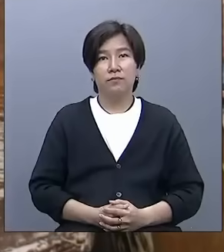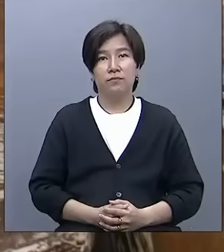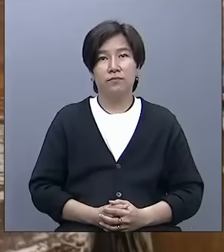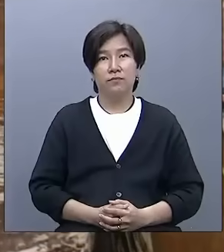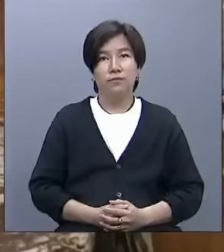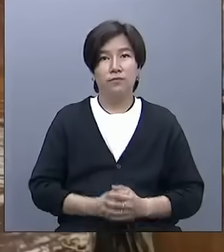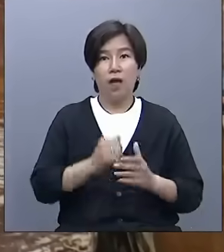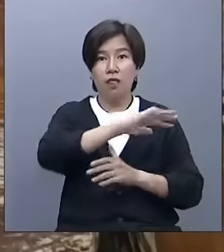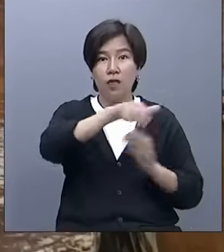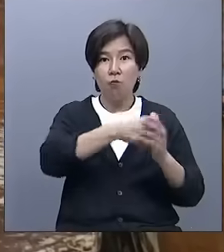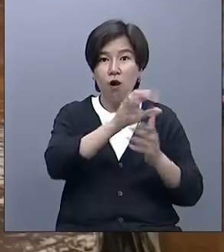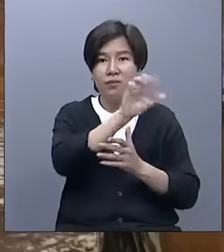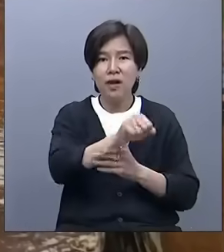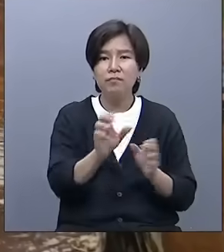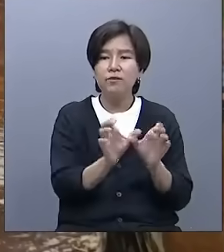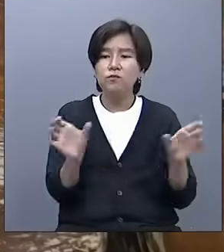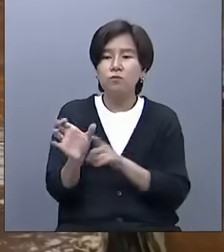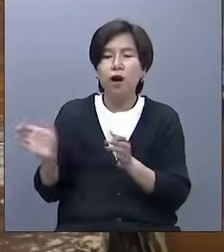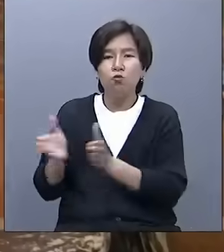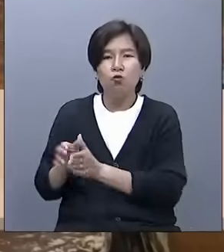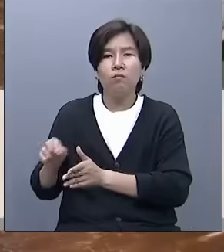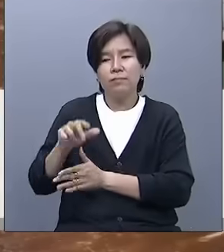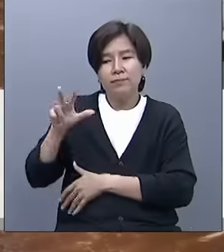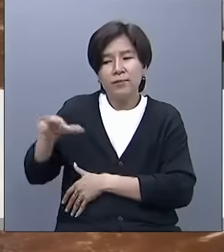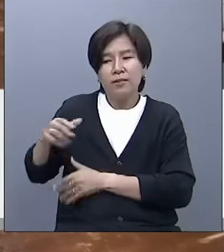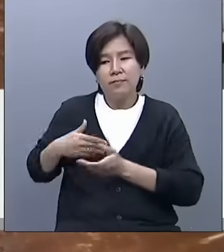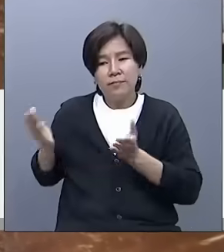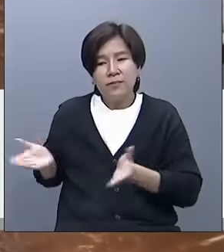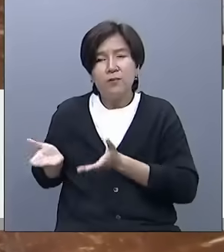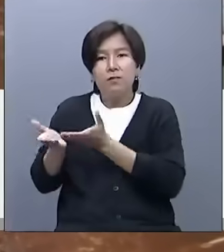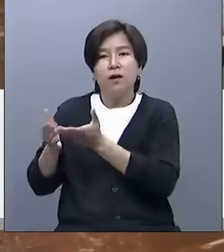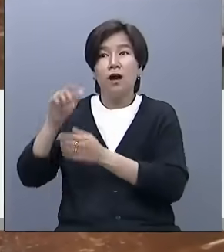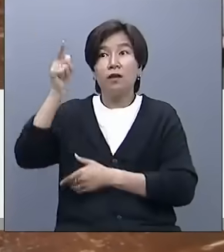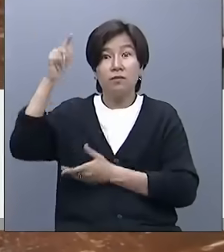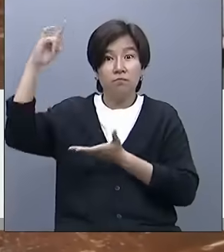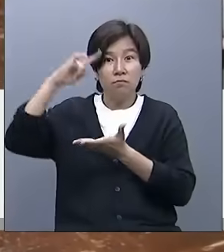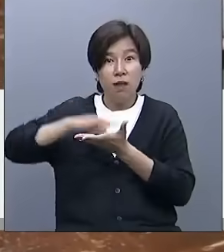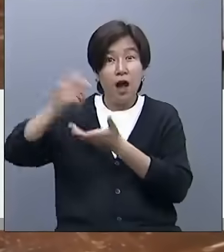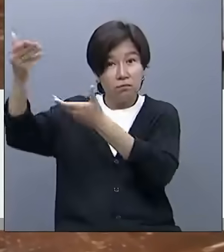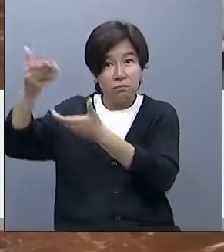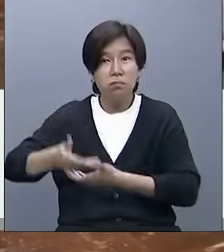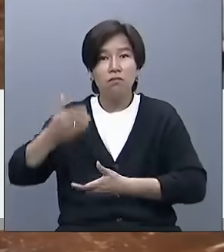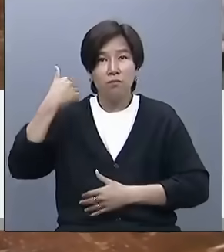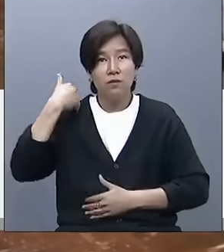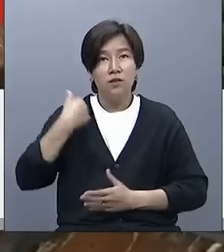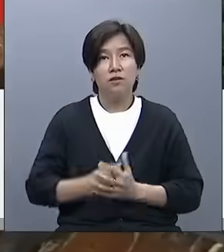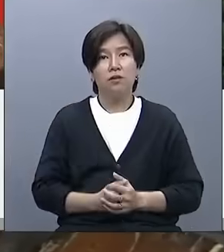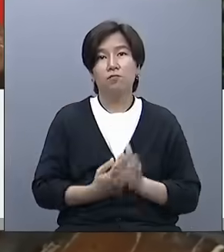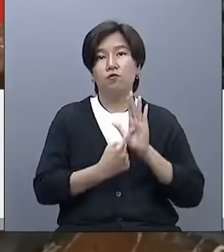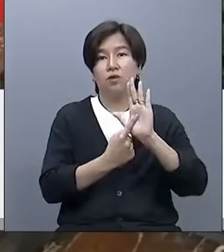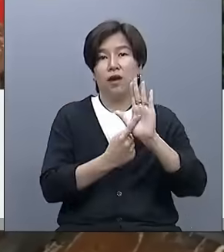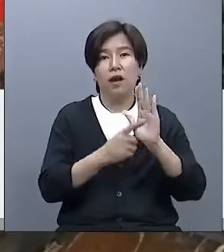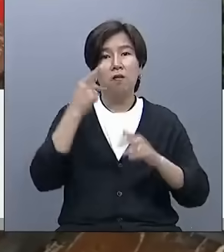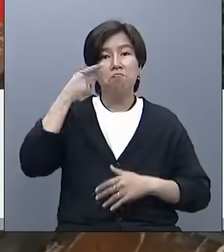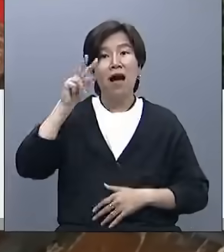ดนะคะเพราะบางกลุ่มเขาก็ยังพร้อมที่จะต้อนรับการกลับมาของคุณทักษิณอย่างคุณวรรธนาโอทองหรือว่าป้านาค่ะ